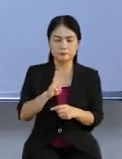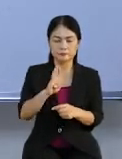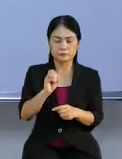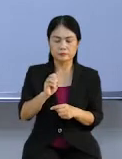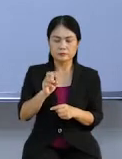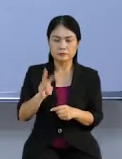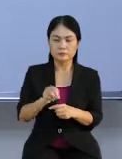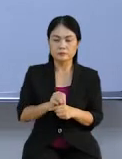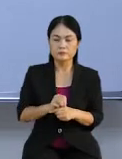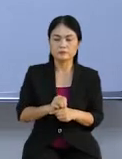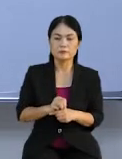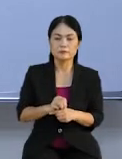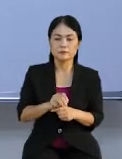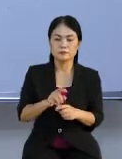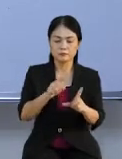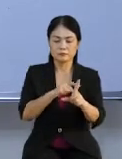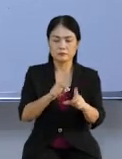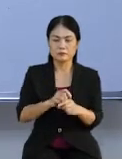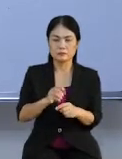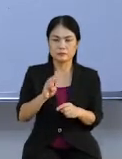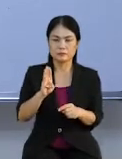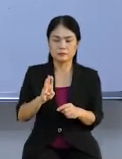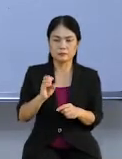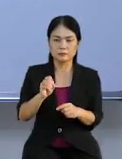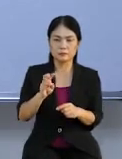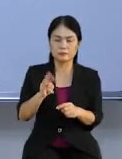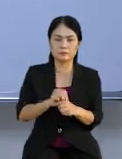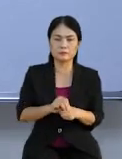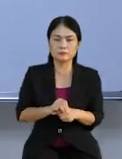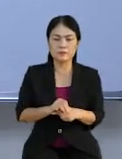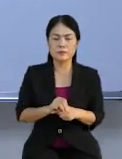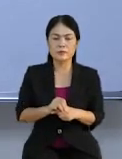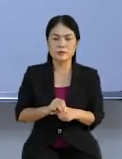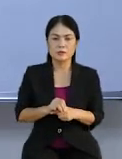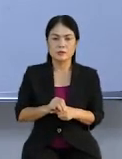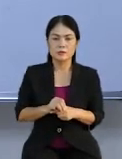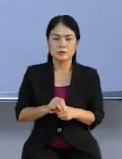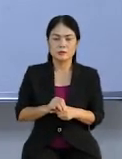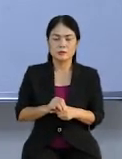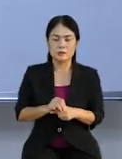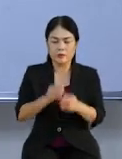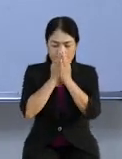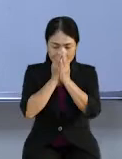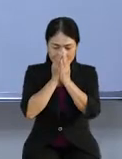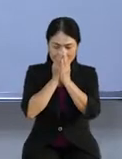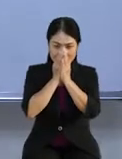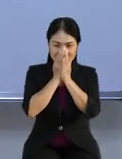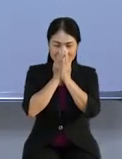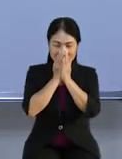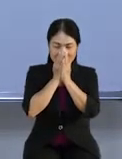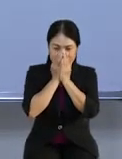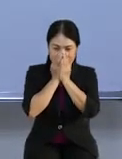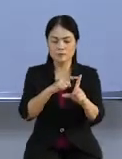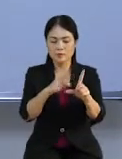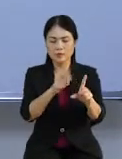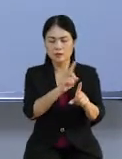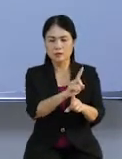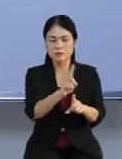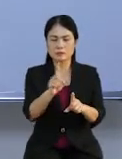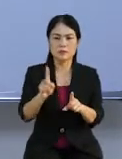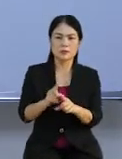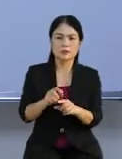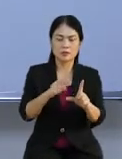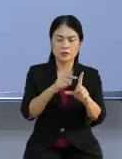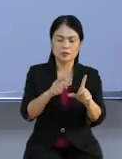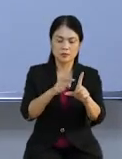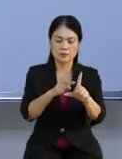N mum A O N nâng mum A O M đài mum nị mùi nị mùi sắp ta chỉ